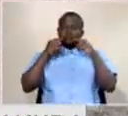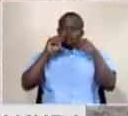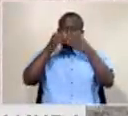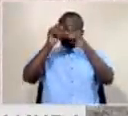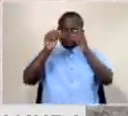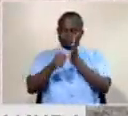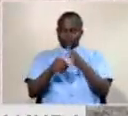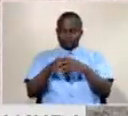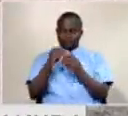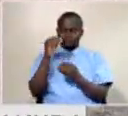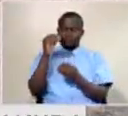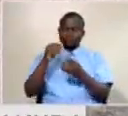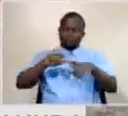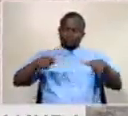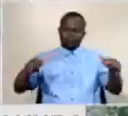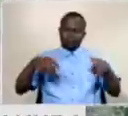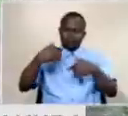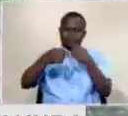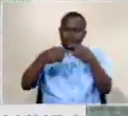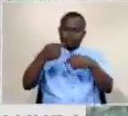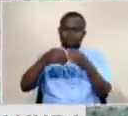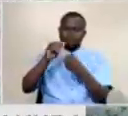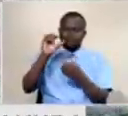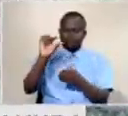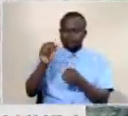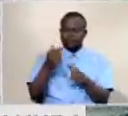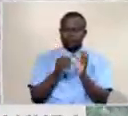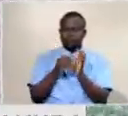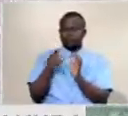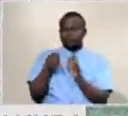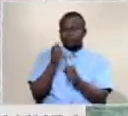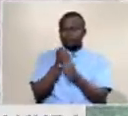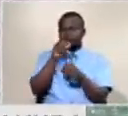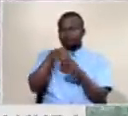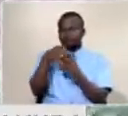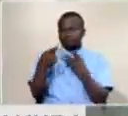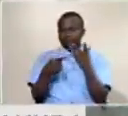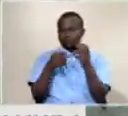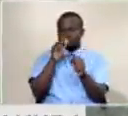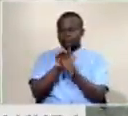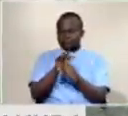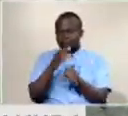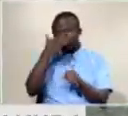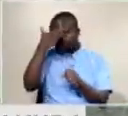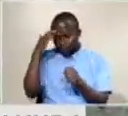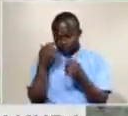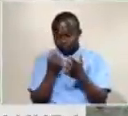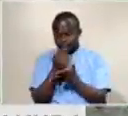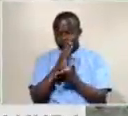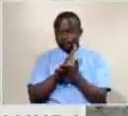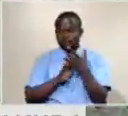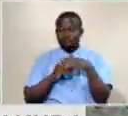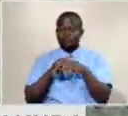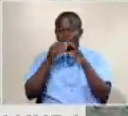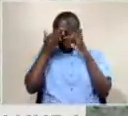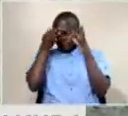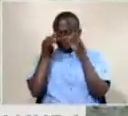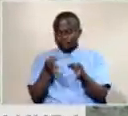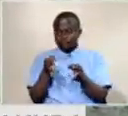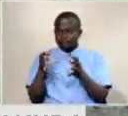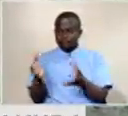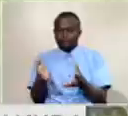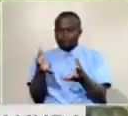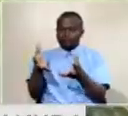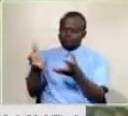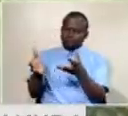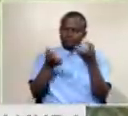ko ikibazo cy'ubutaka bukomeza kugenda buba buto kandi bukenewe gukorerwaho byinshi, ari kimwe mu bituma hari abahitamo kurimbura amashyamba